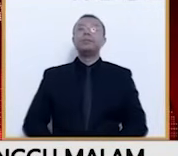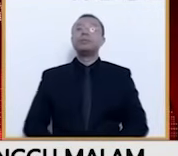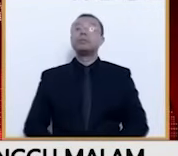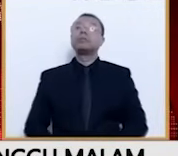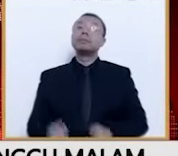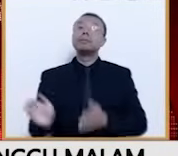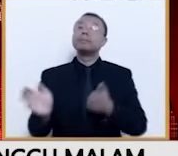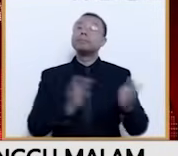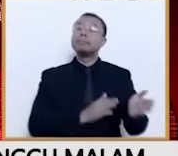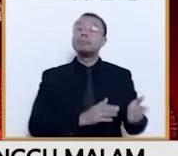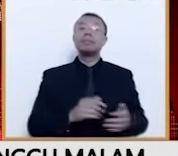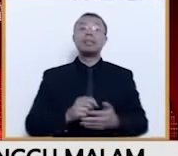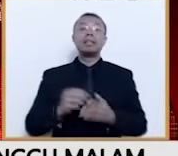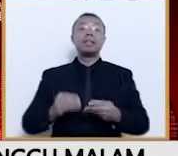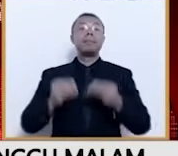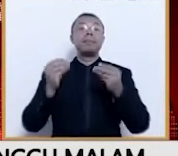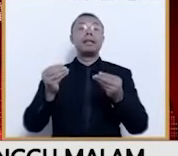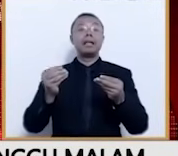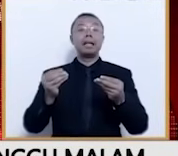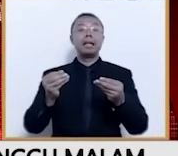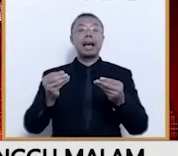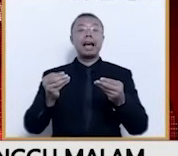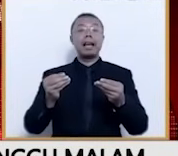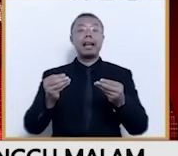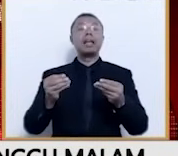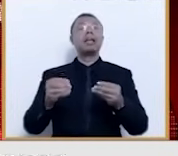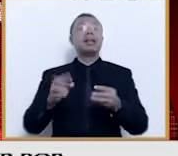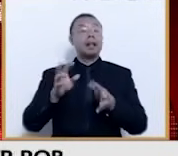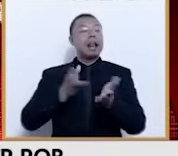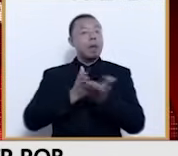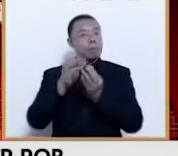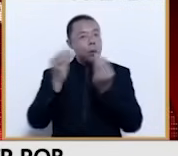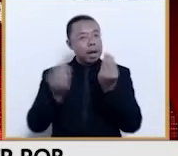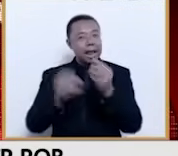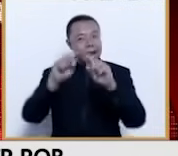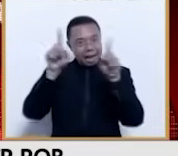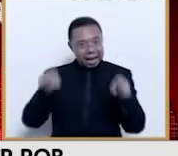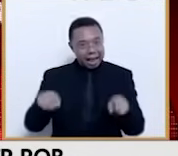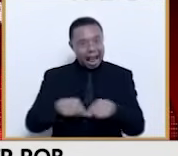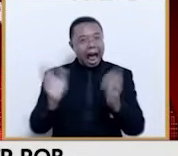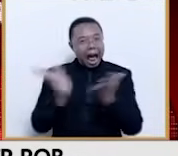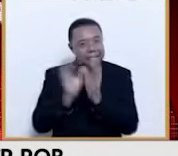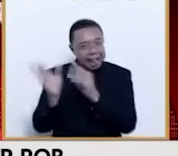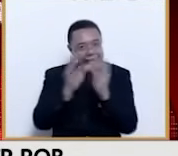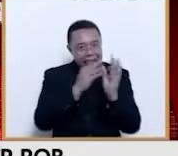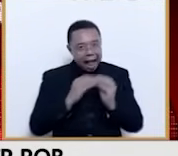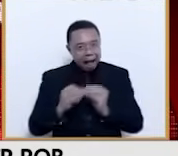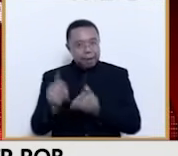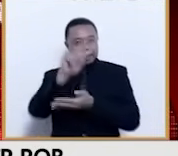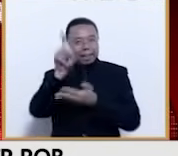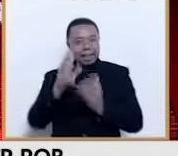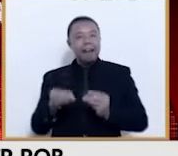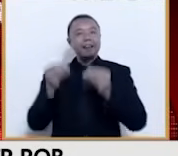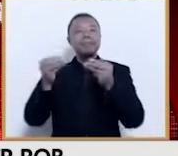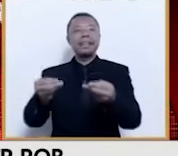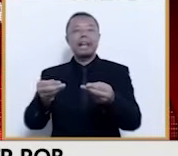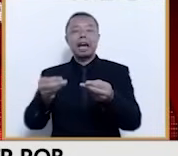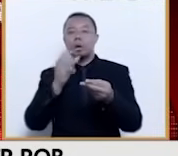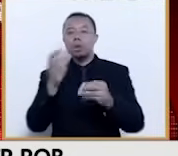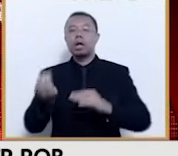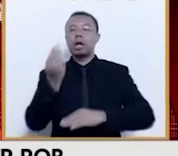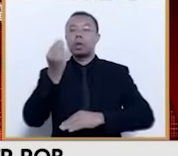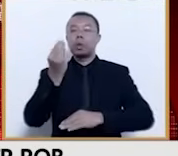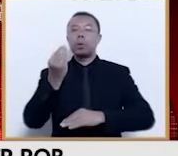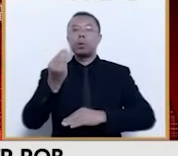Baik, dan selanjutnya adalah penyerahan secara simbolis pertanyaan hasil rumusan para panelis oleh ketua panelis